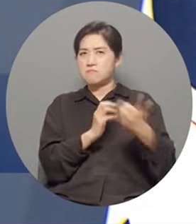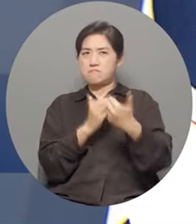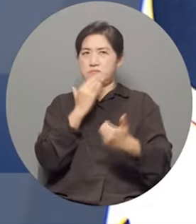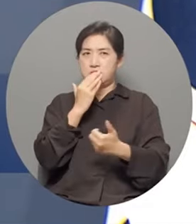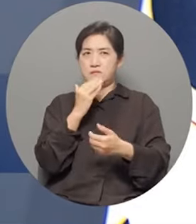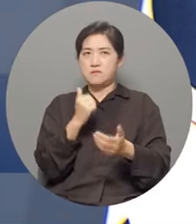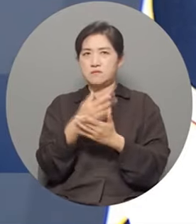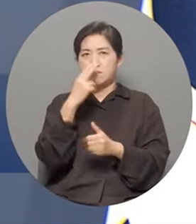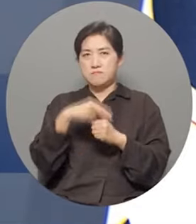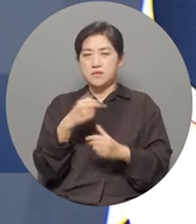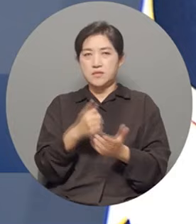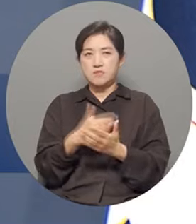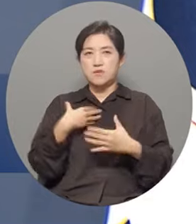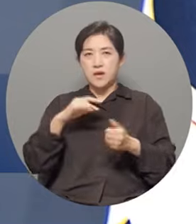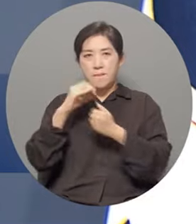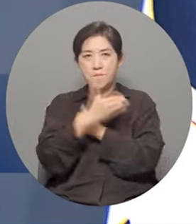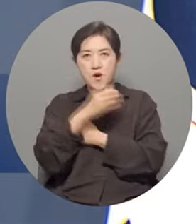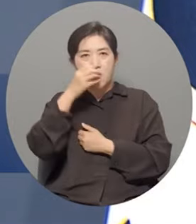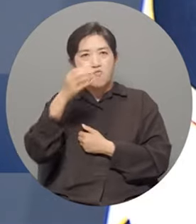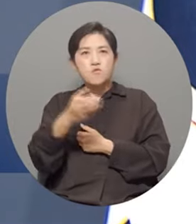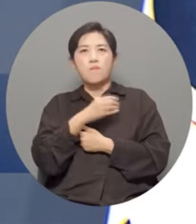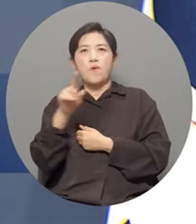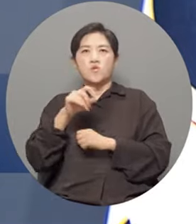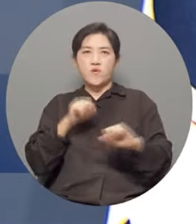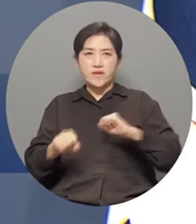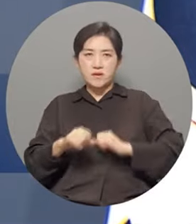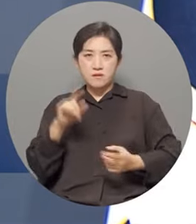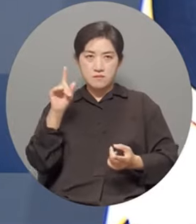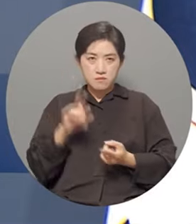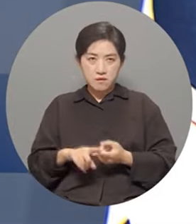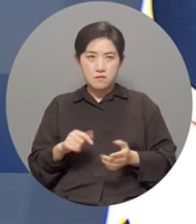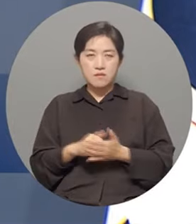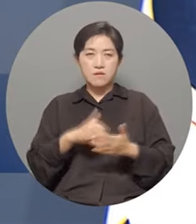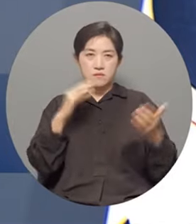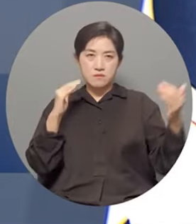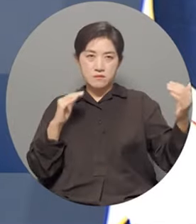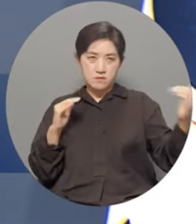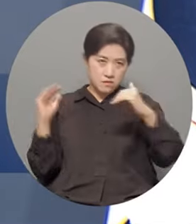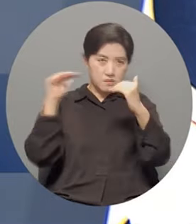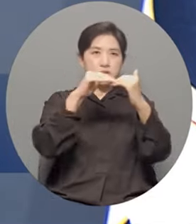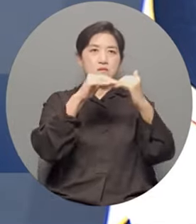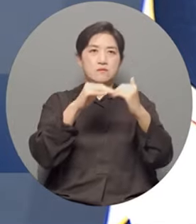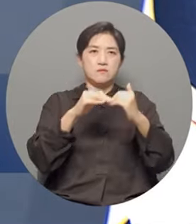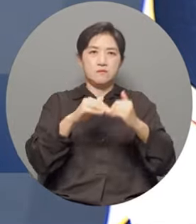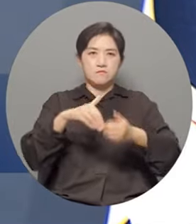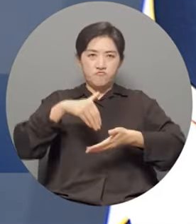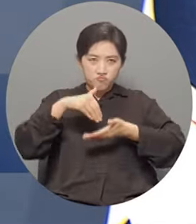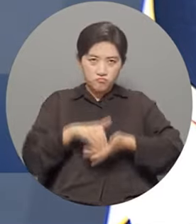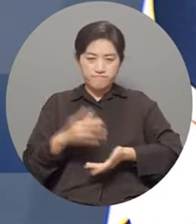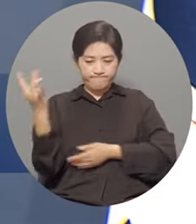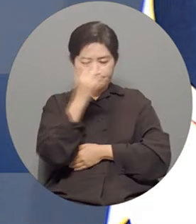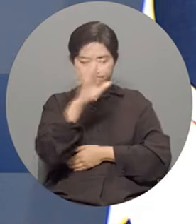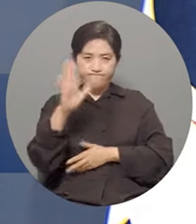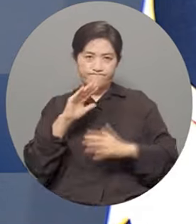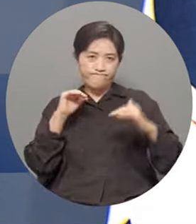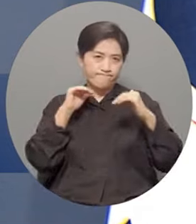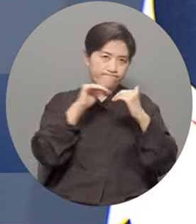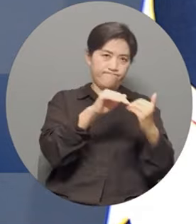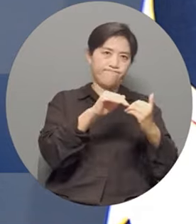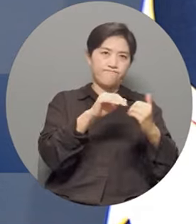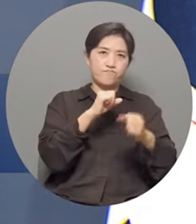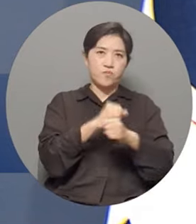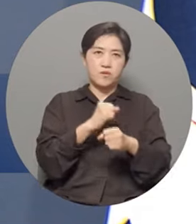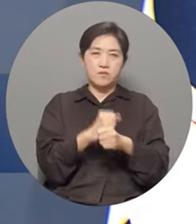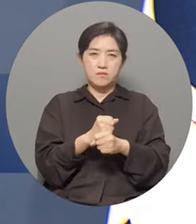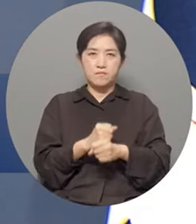안보를 위협하는 어떠한 행위에 대해서도 그에 상응하여 엄중하고